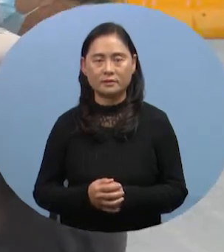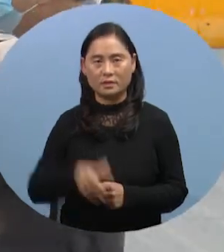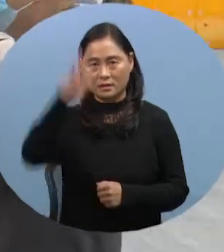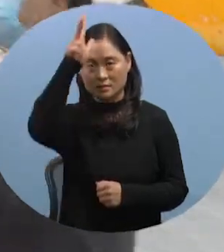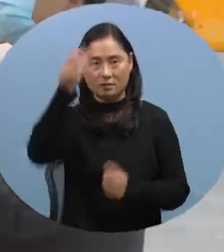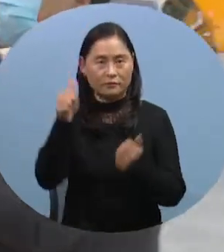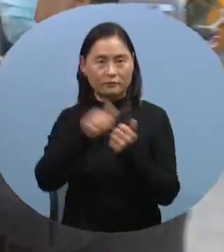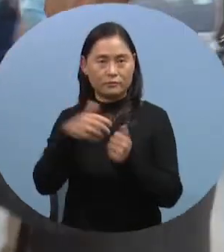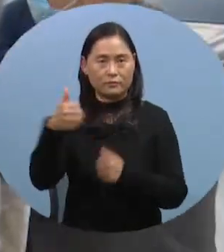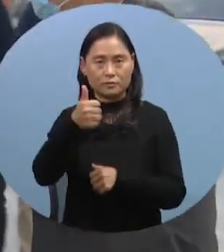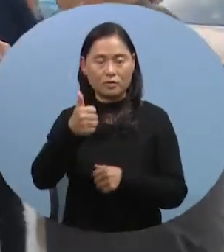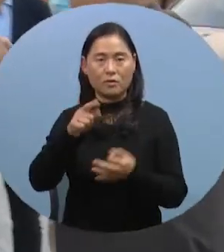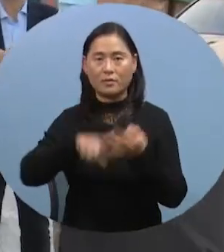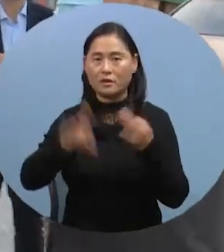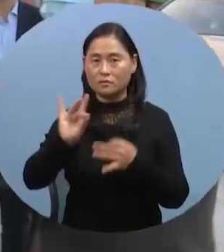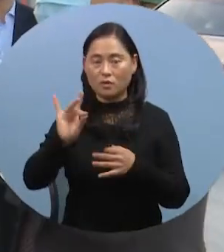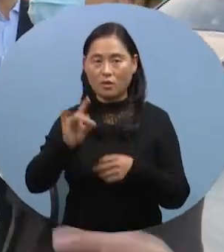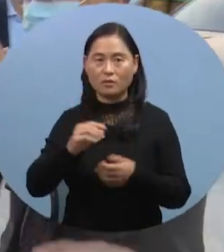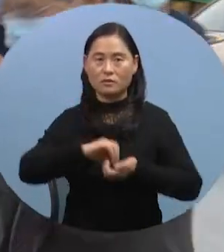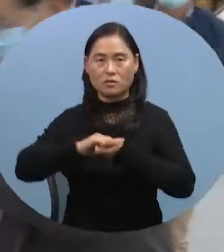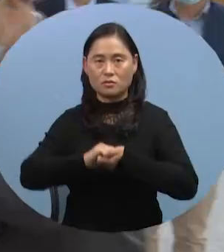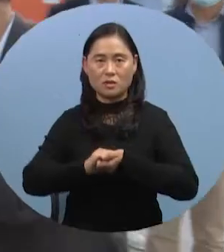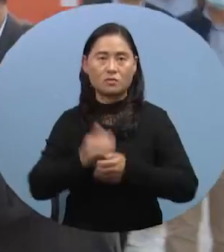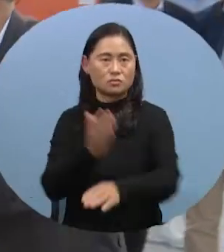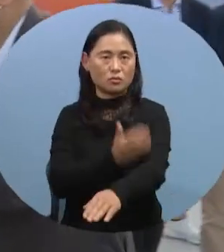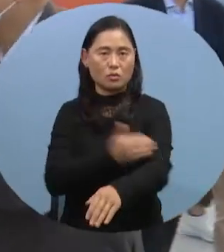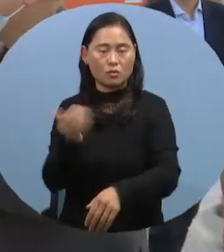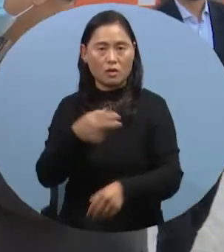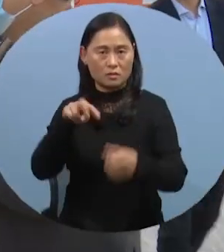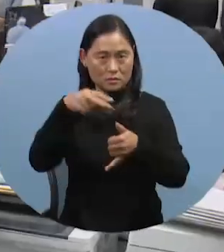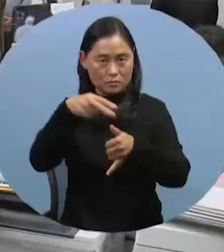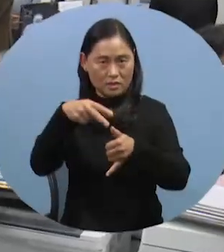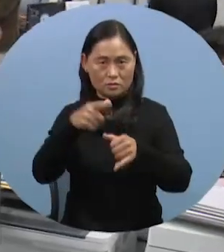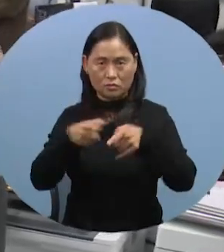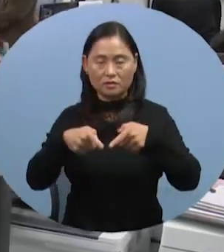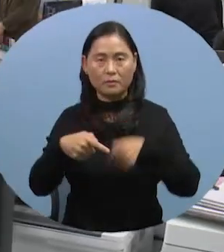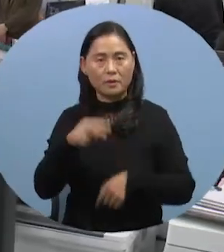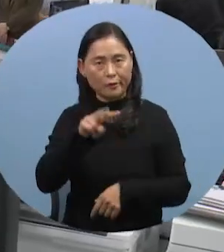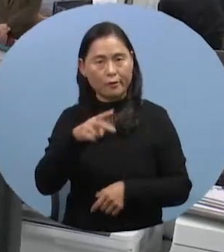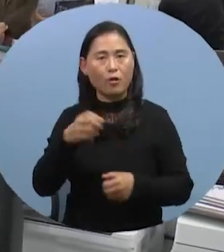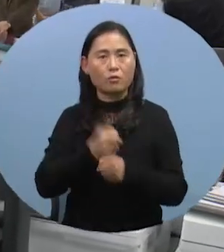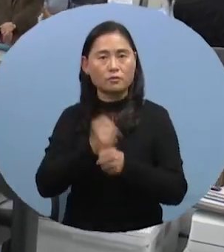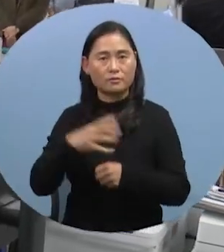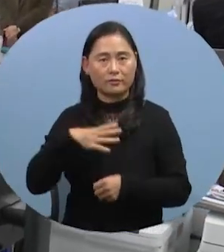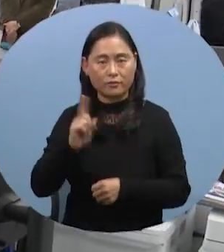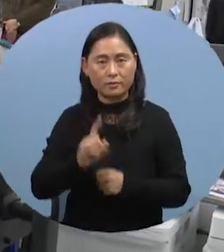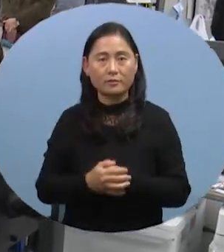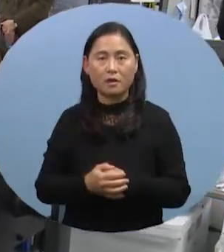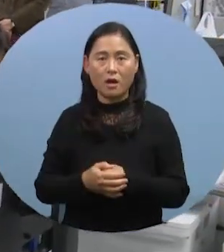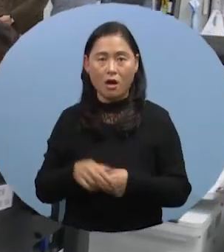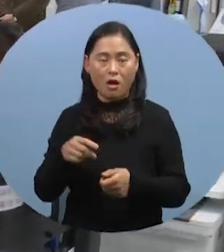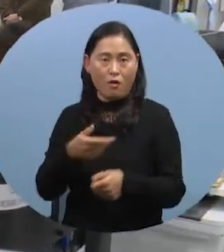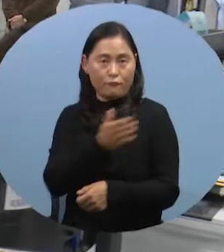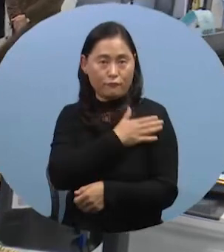政务司司长张建宗视察大屿山竹篙湾检疫中心，了解检疫中心的运作情况。检疫中心由民众安全